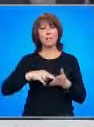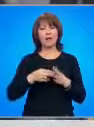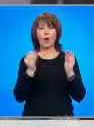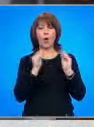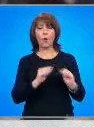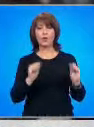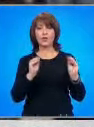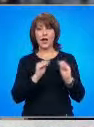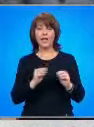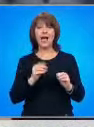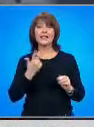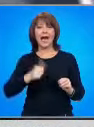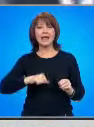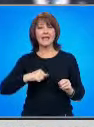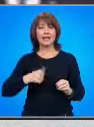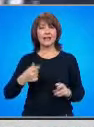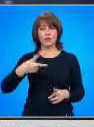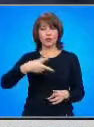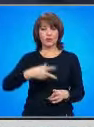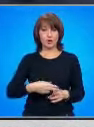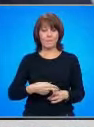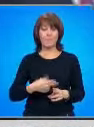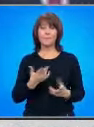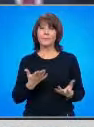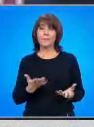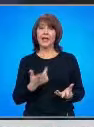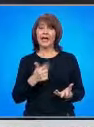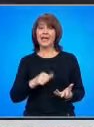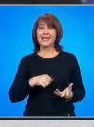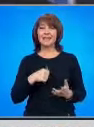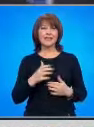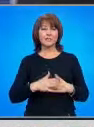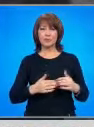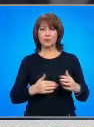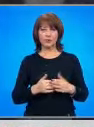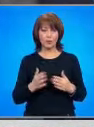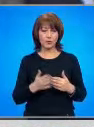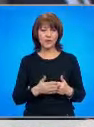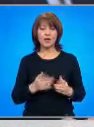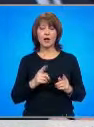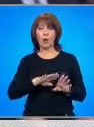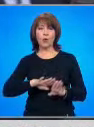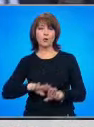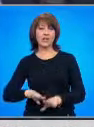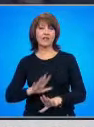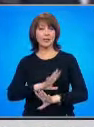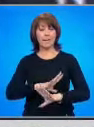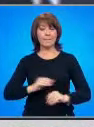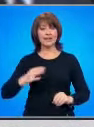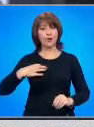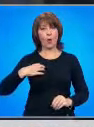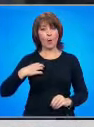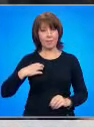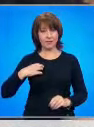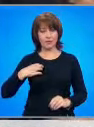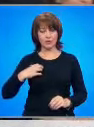учение за ядрено възпиране. Целта е да се гарантира, че ядрените способности на Алианса остават безопасни, сигурни